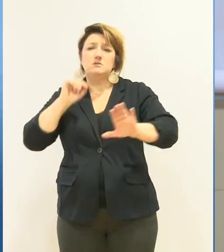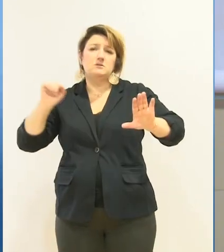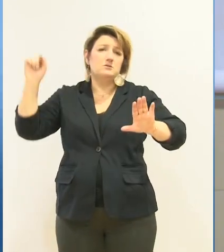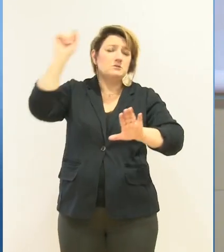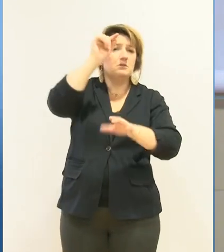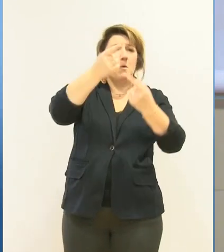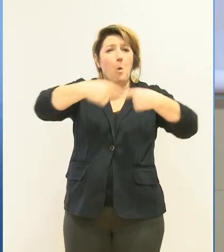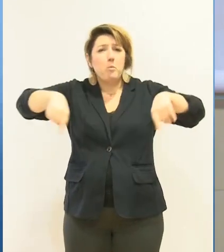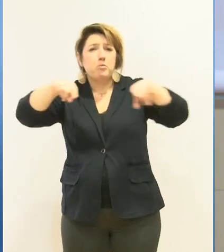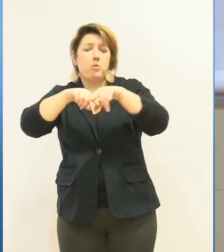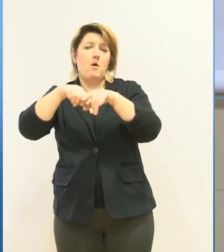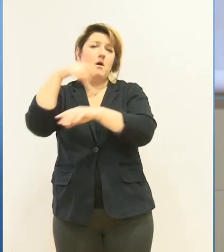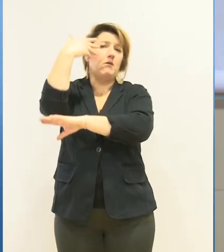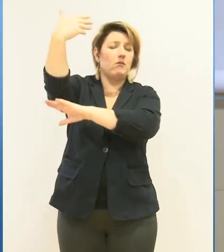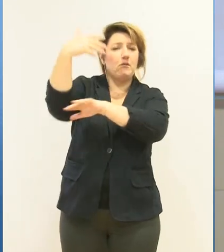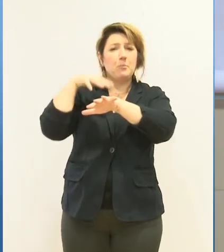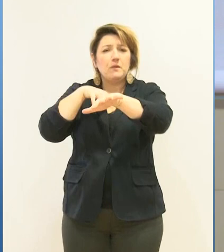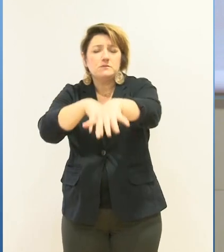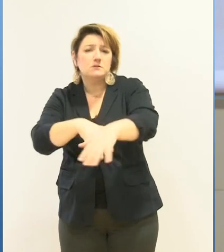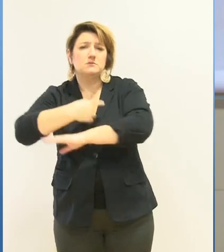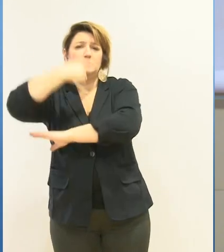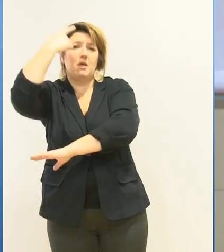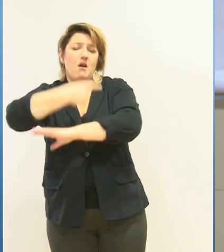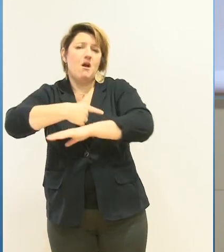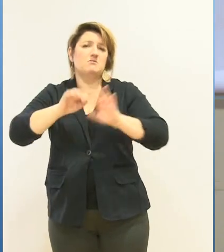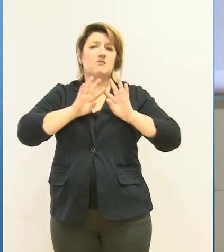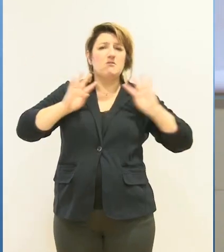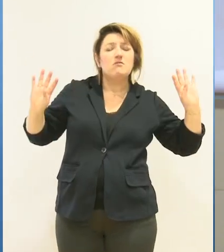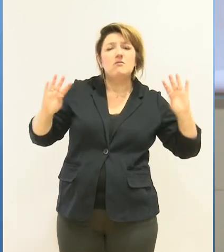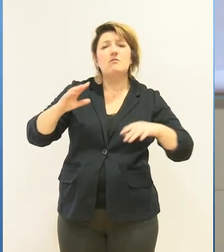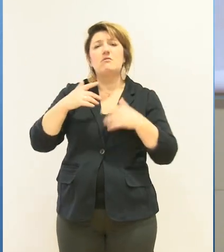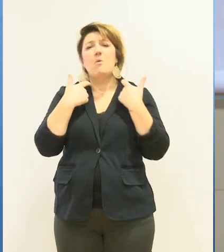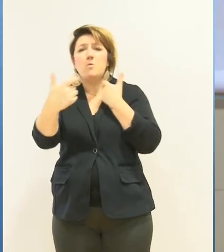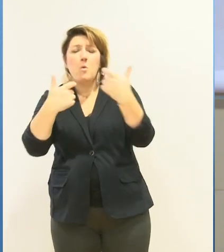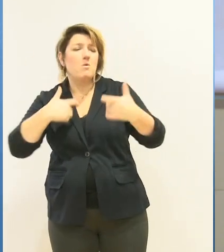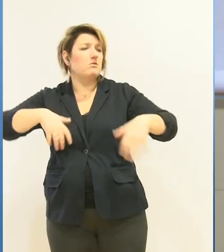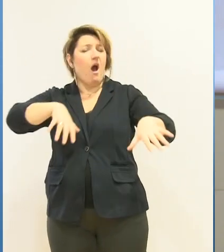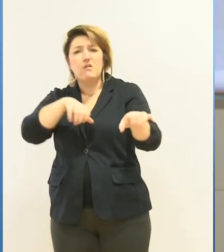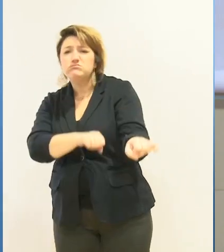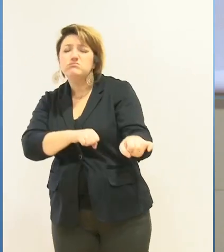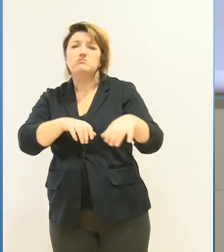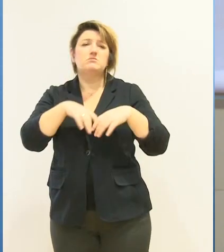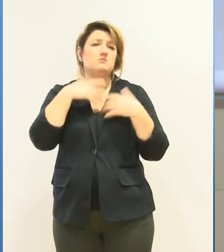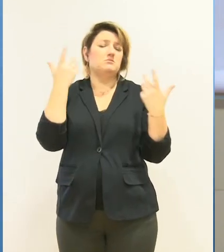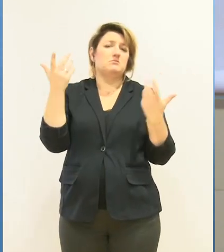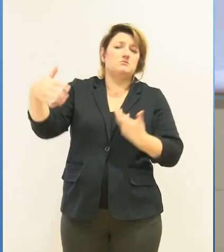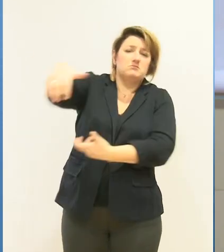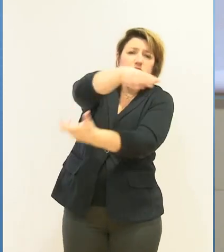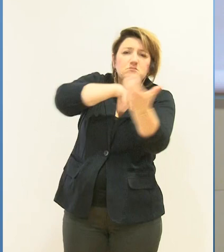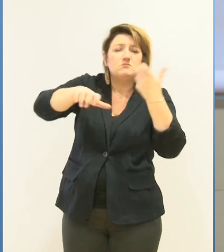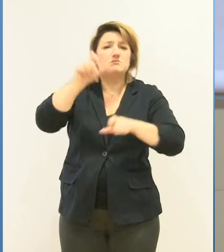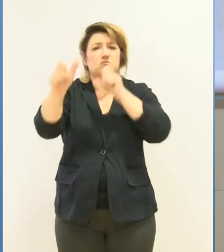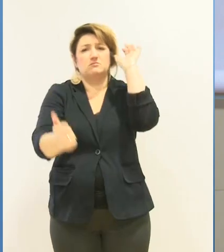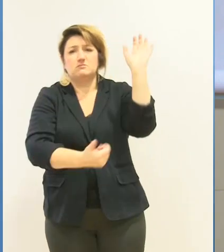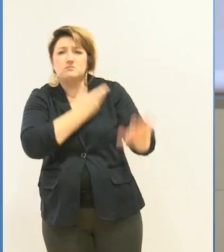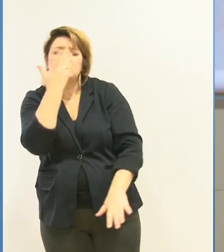les péages des autoroutes occupée il y a eu les fracas les blessés aussi les